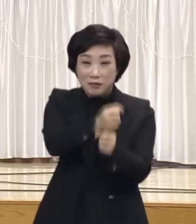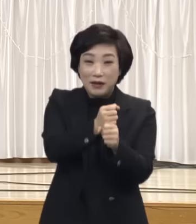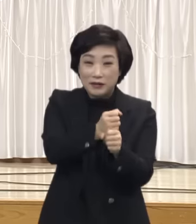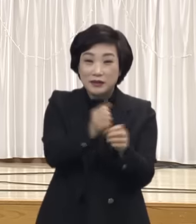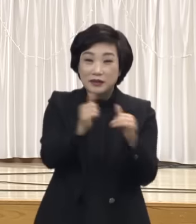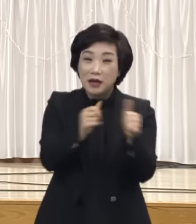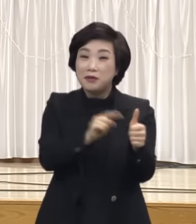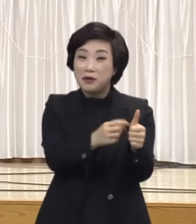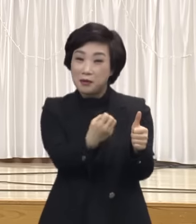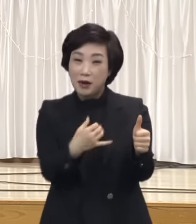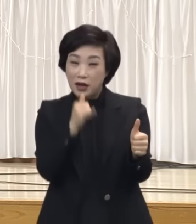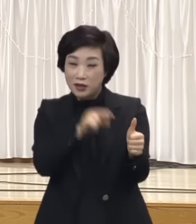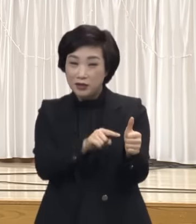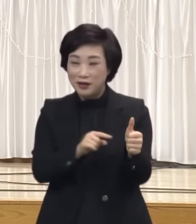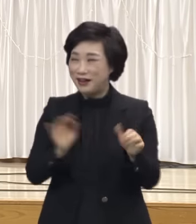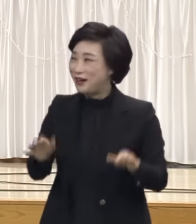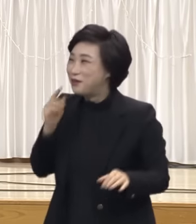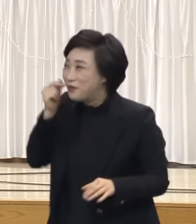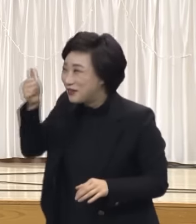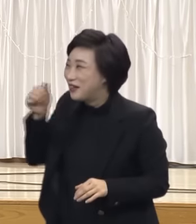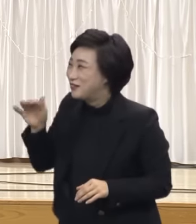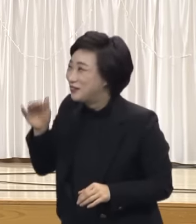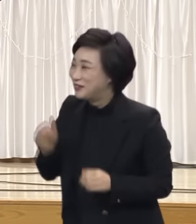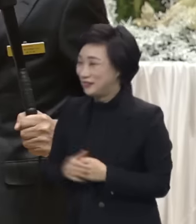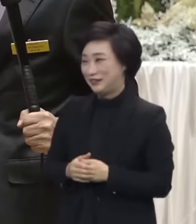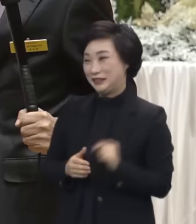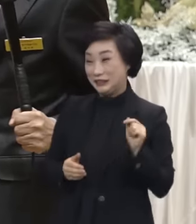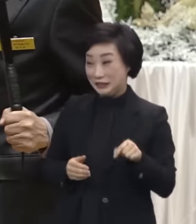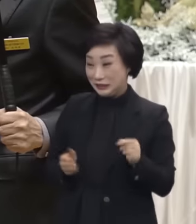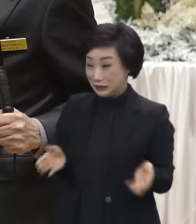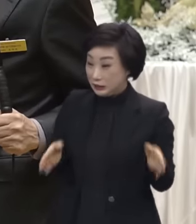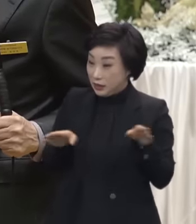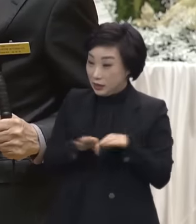하느냐? 아이고 목사님,